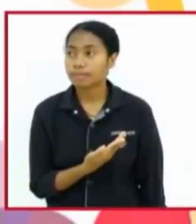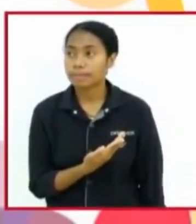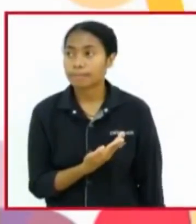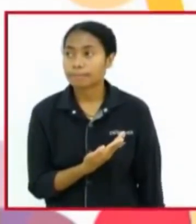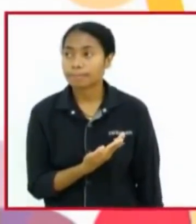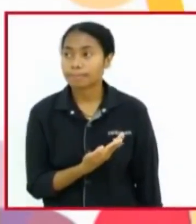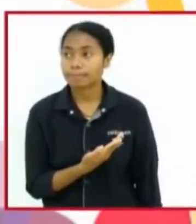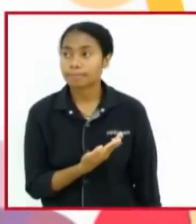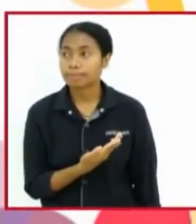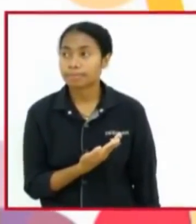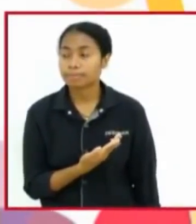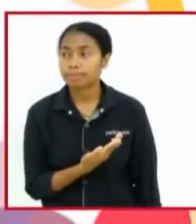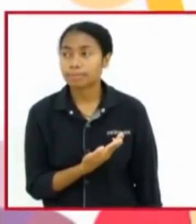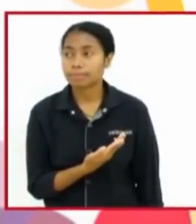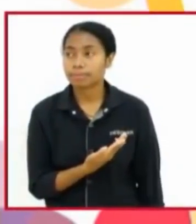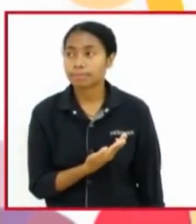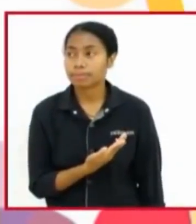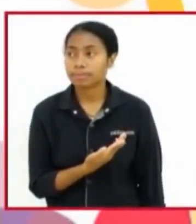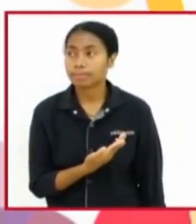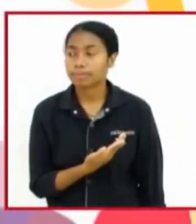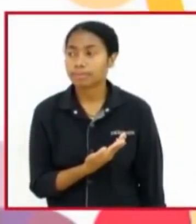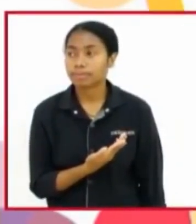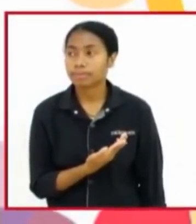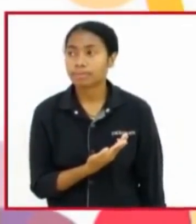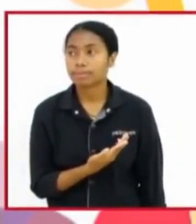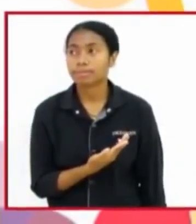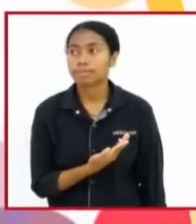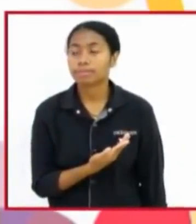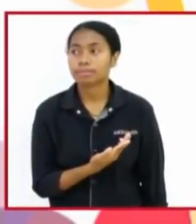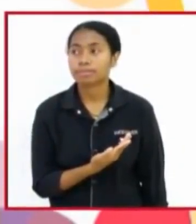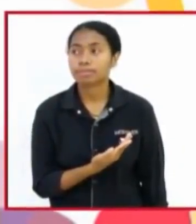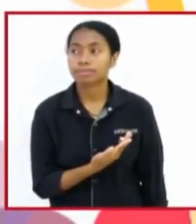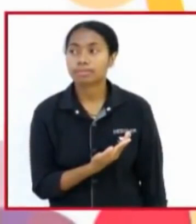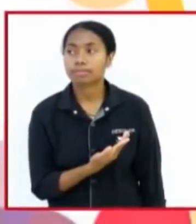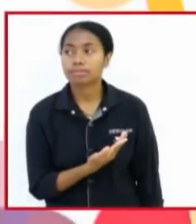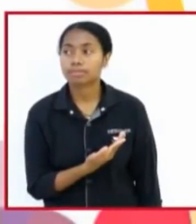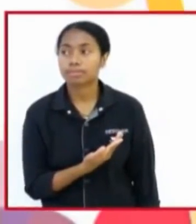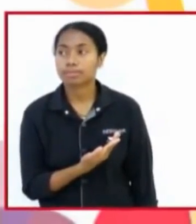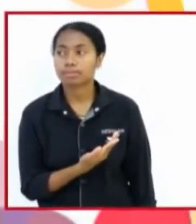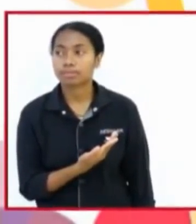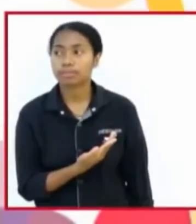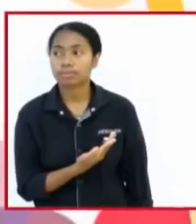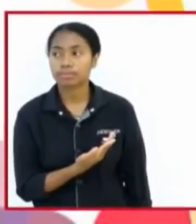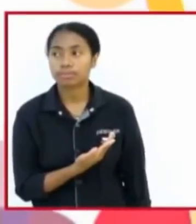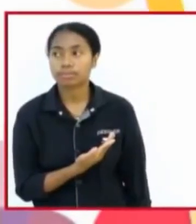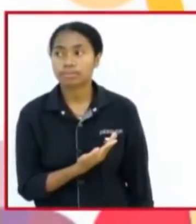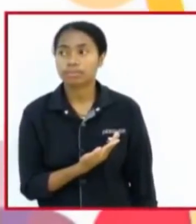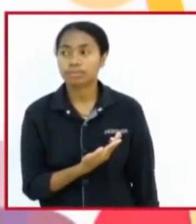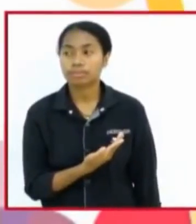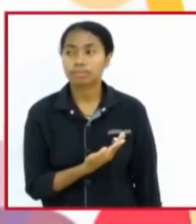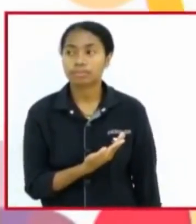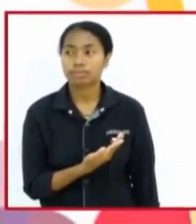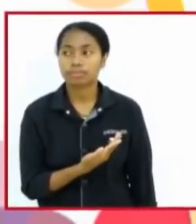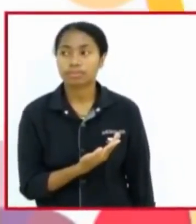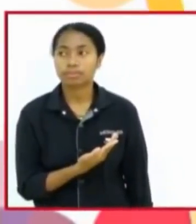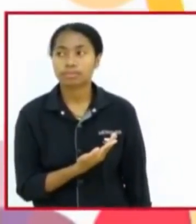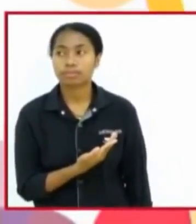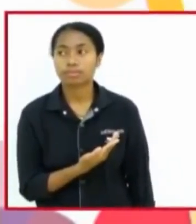pesawat tempur Israel punya 300 buah Liga Arab 957 buah